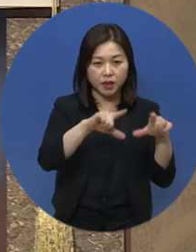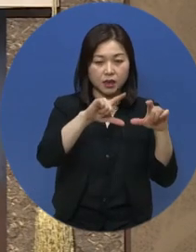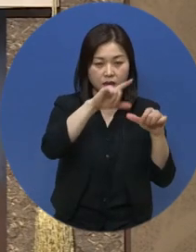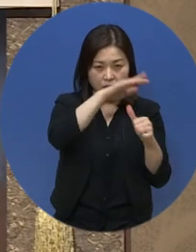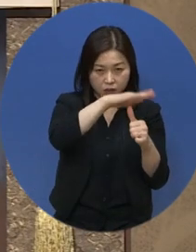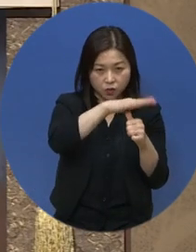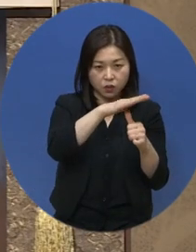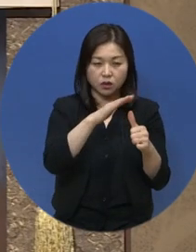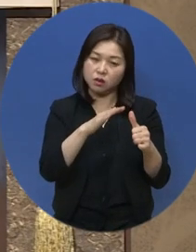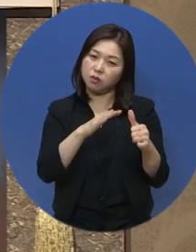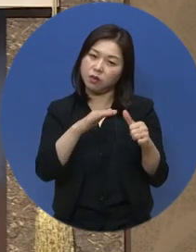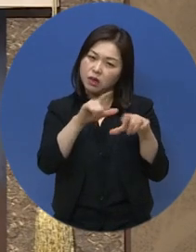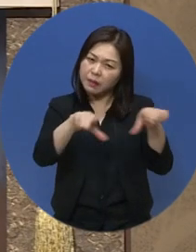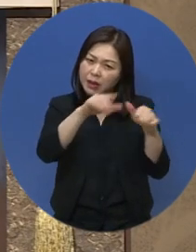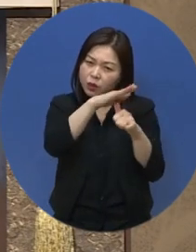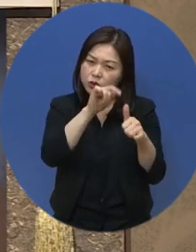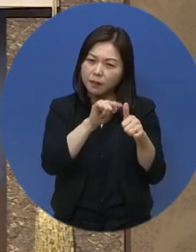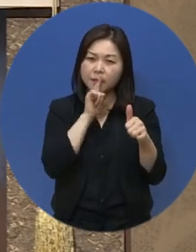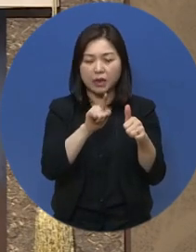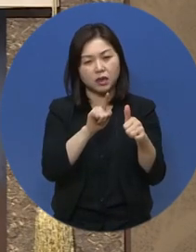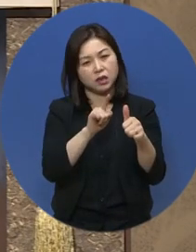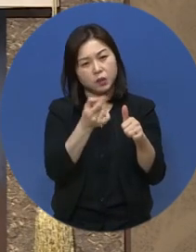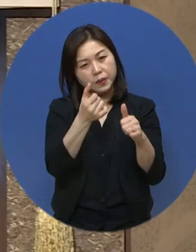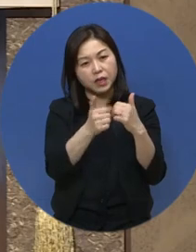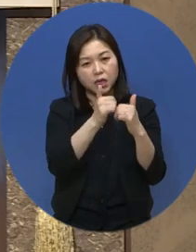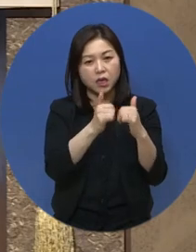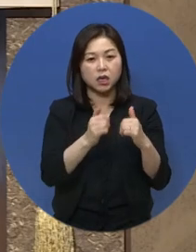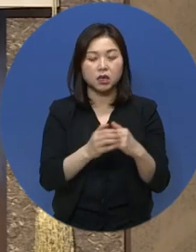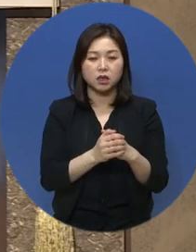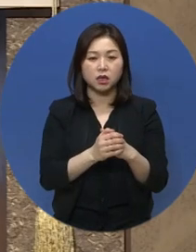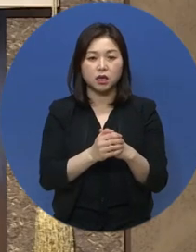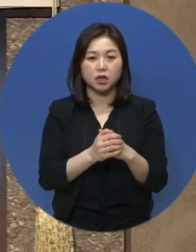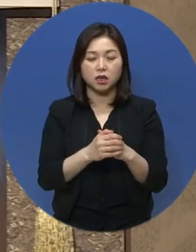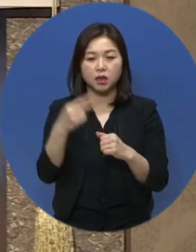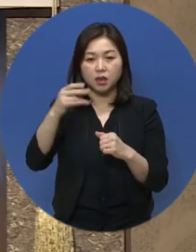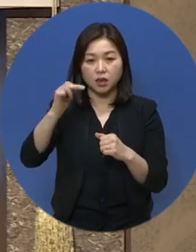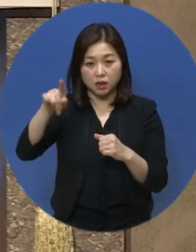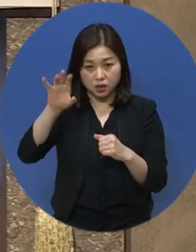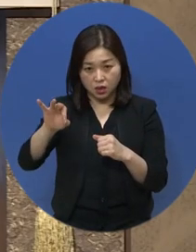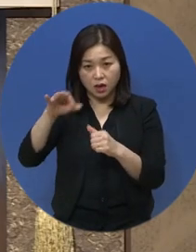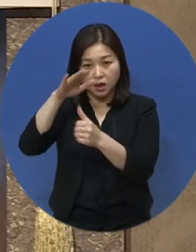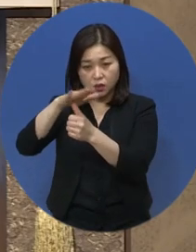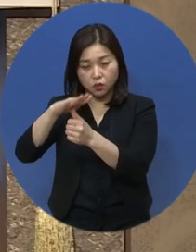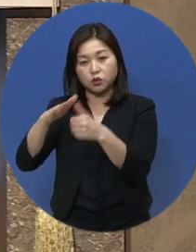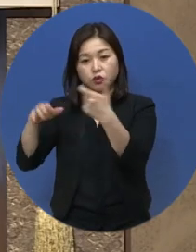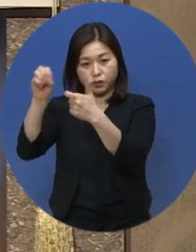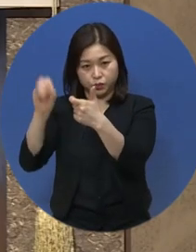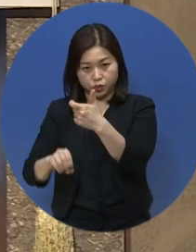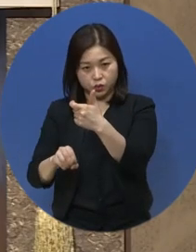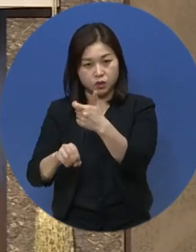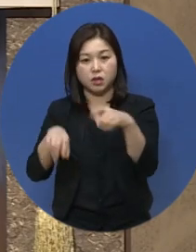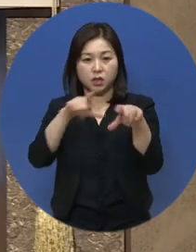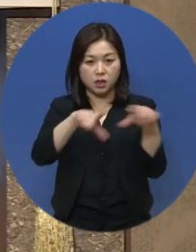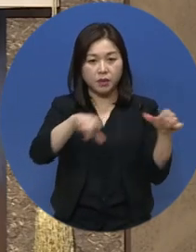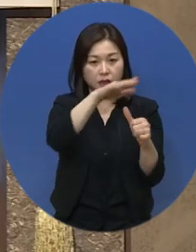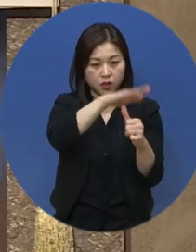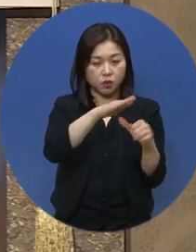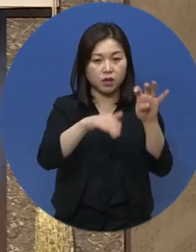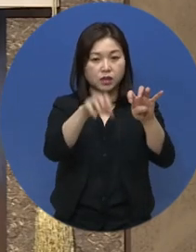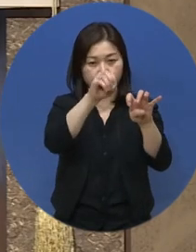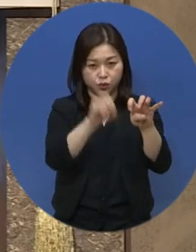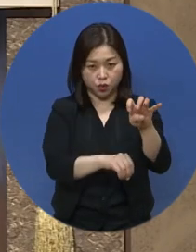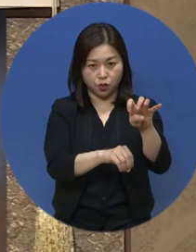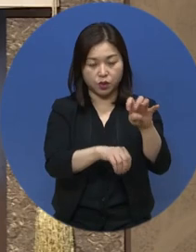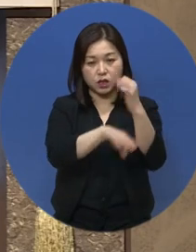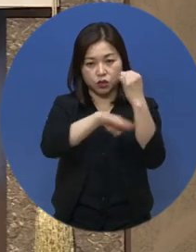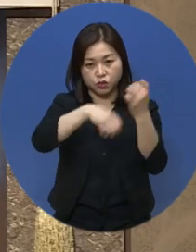일반 아동이란 말 자체가 좀 어감이 좀 불편하긴 하지만 네. 대상 아동은 60%, 그다음에 일반 아동은 40%라는